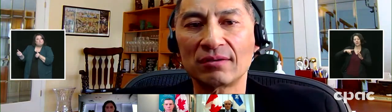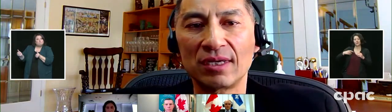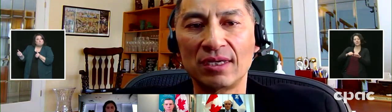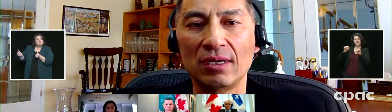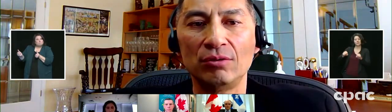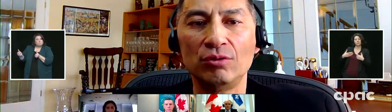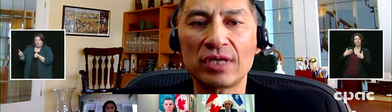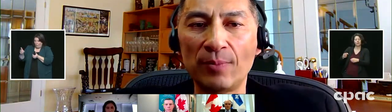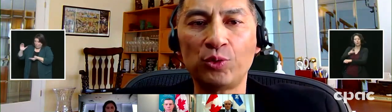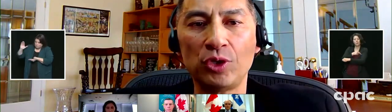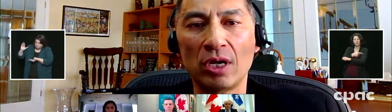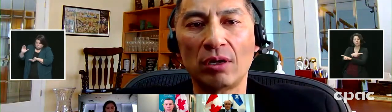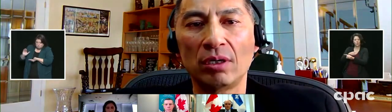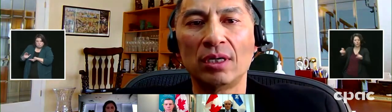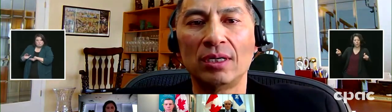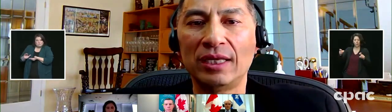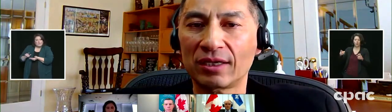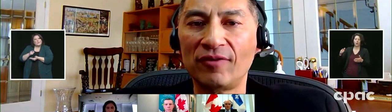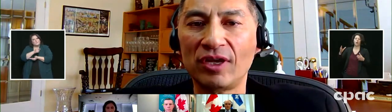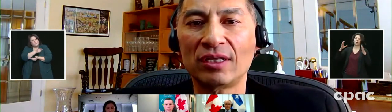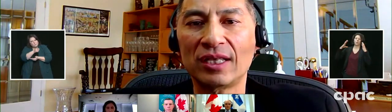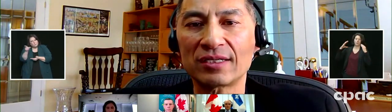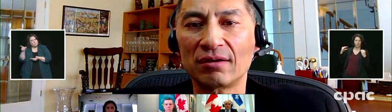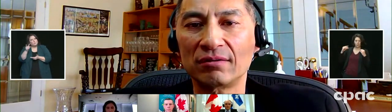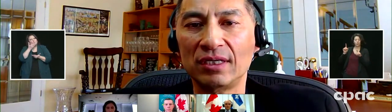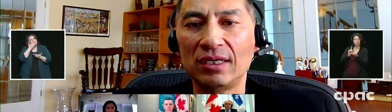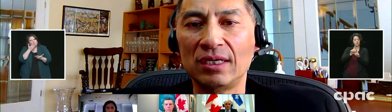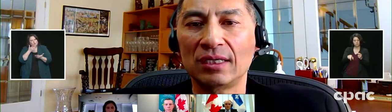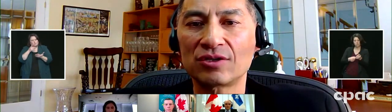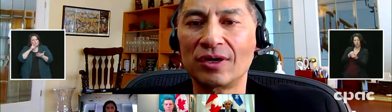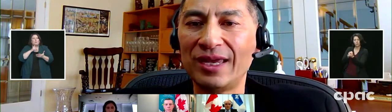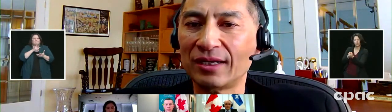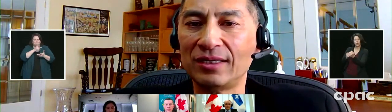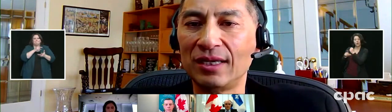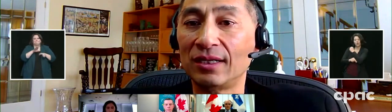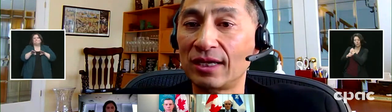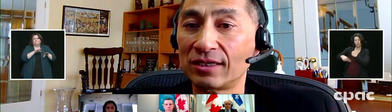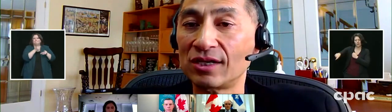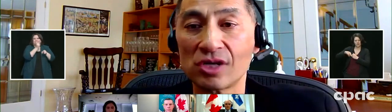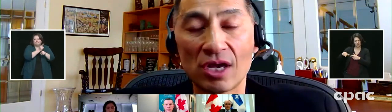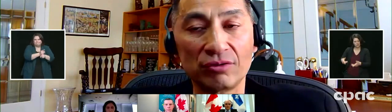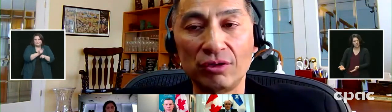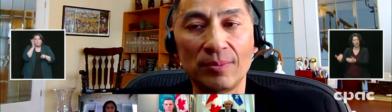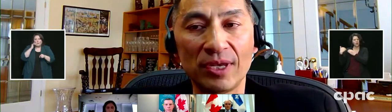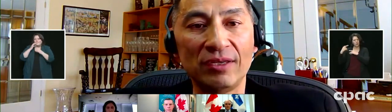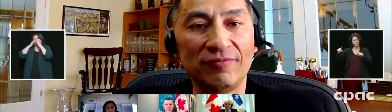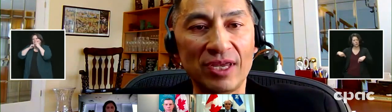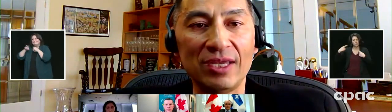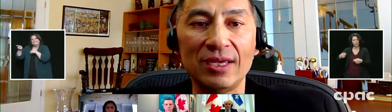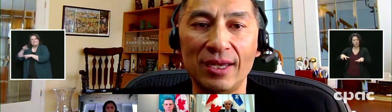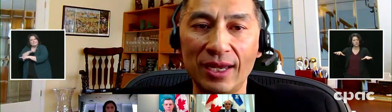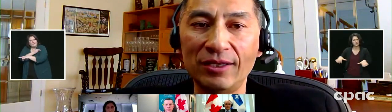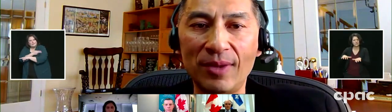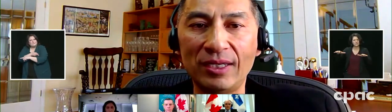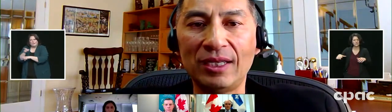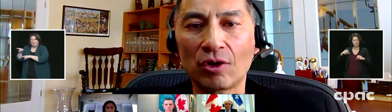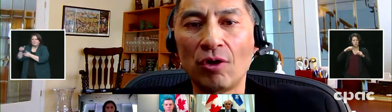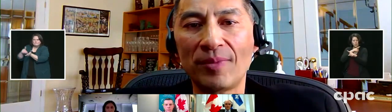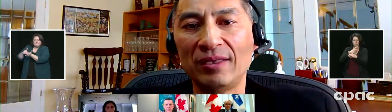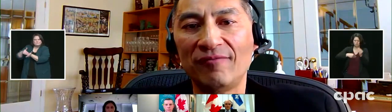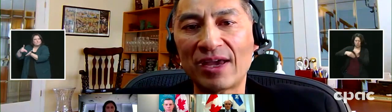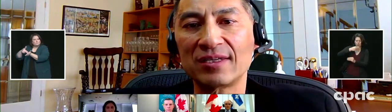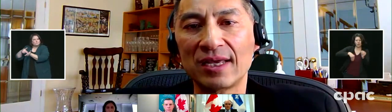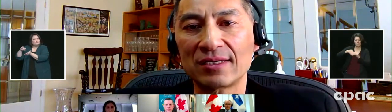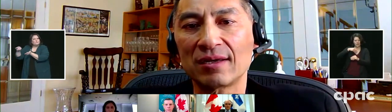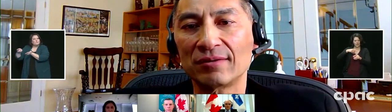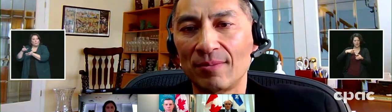de santé. Nous appuyons les travailleurs de la santé qui ont hérité de la tâche ardue de planifier et de mener des